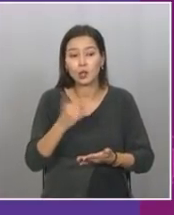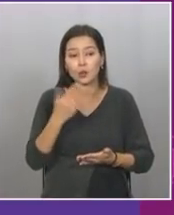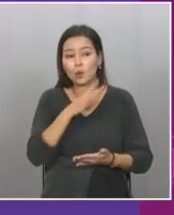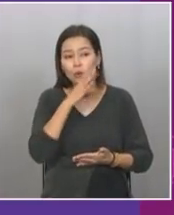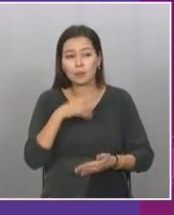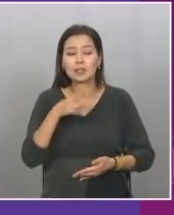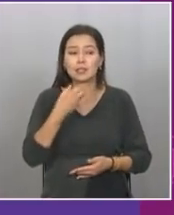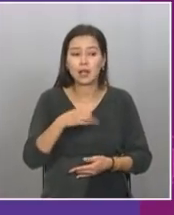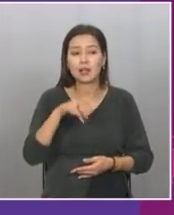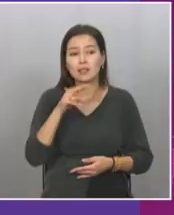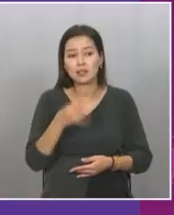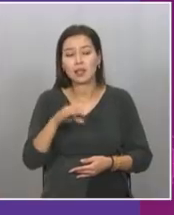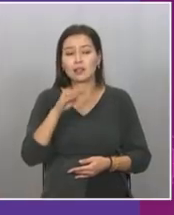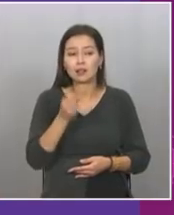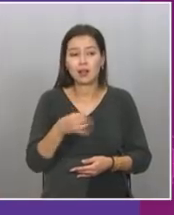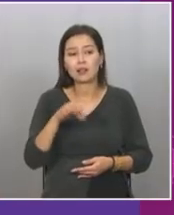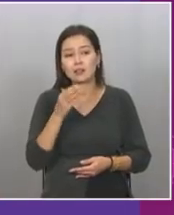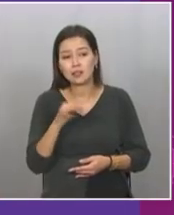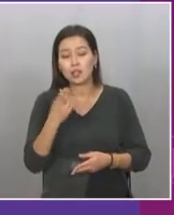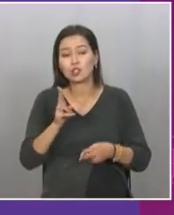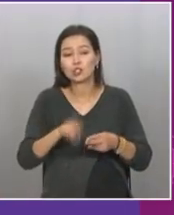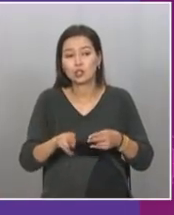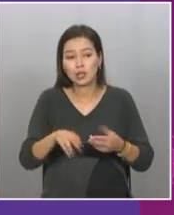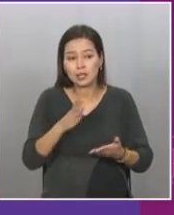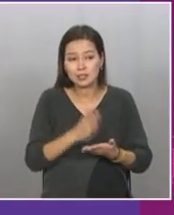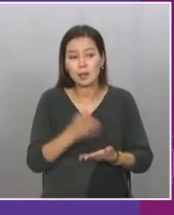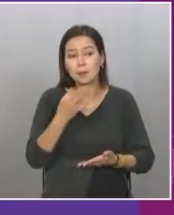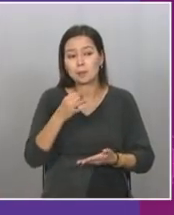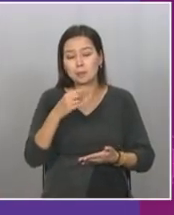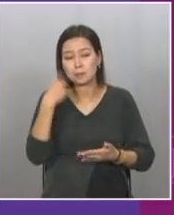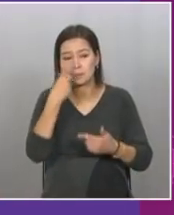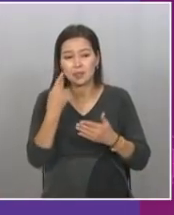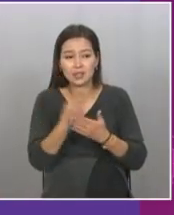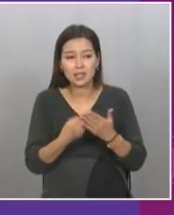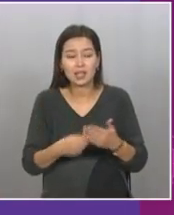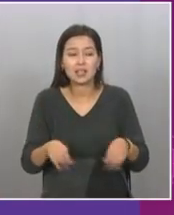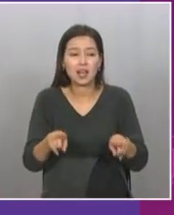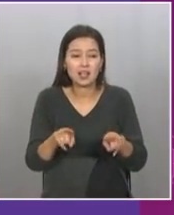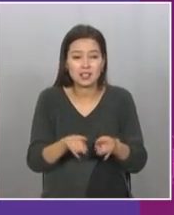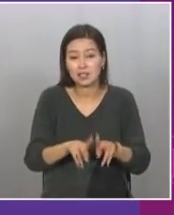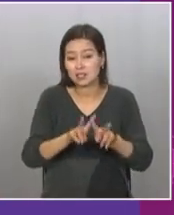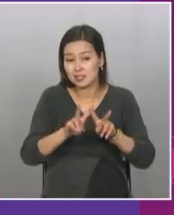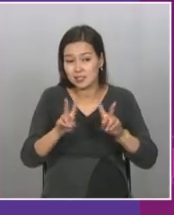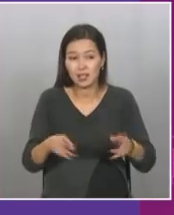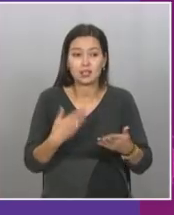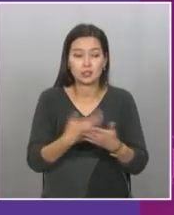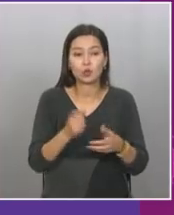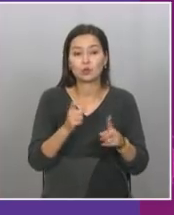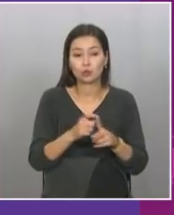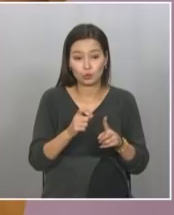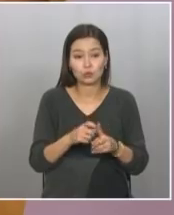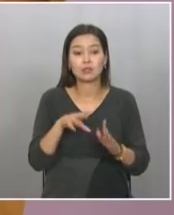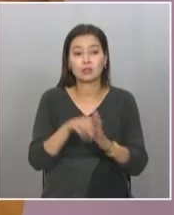тай тей жұрнақтары, немесе бейне, тәрізді, сияқты деген сөздер арқылы жасалады